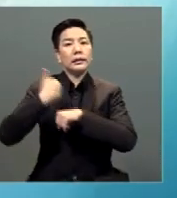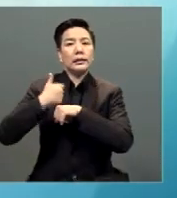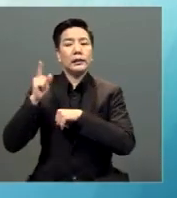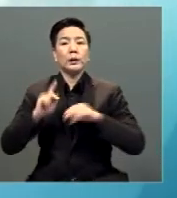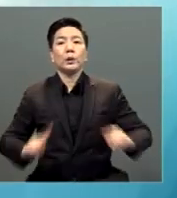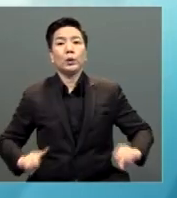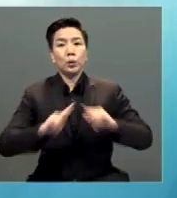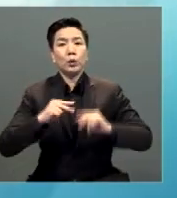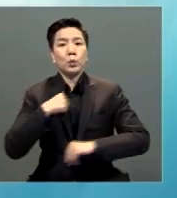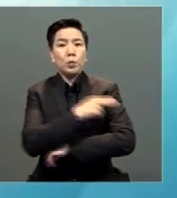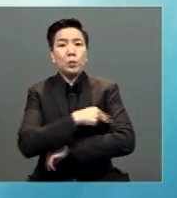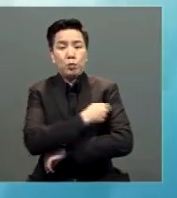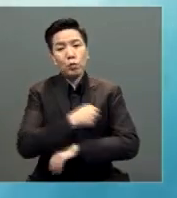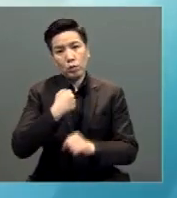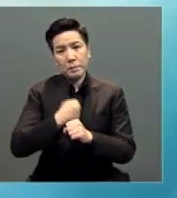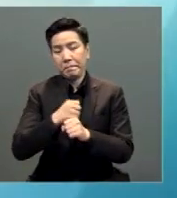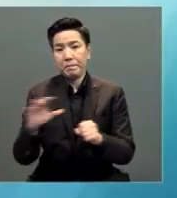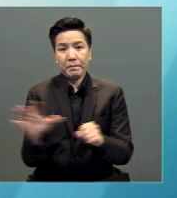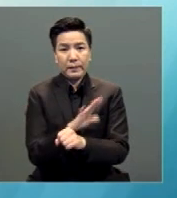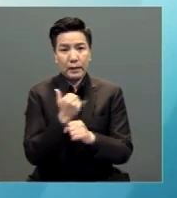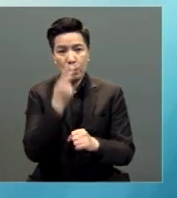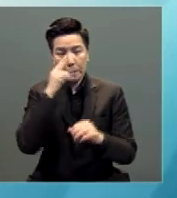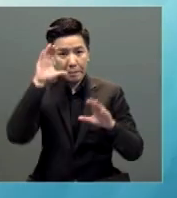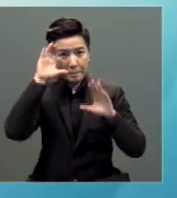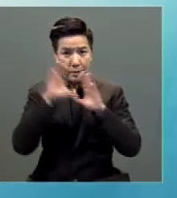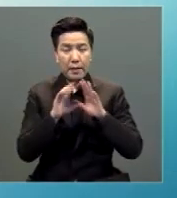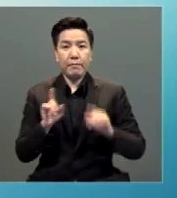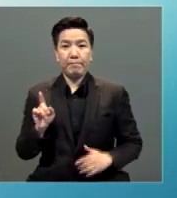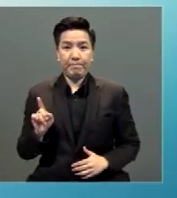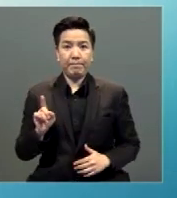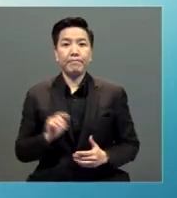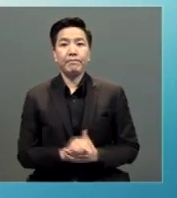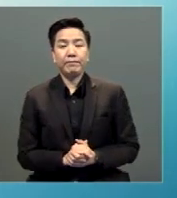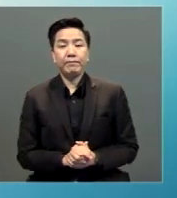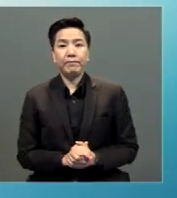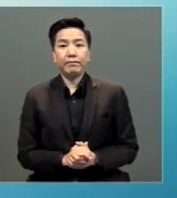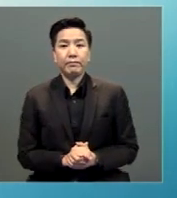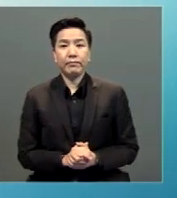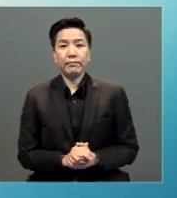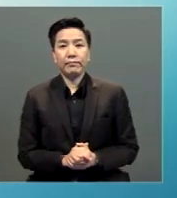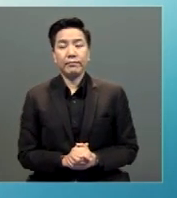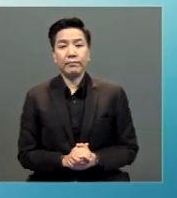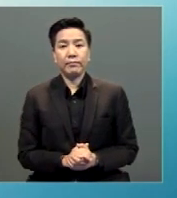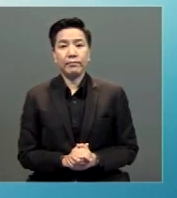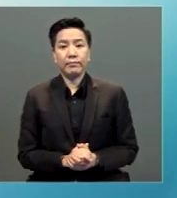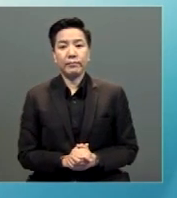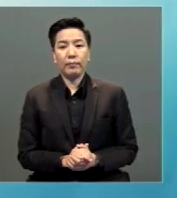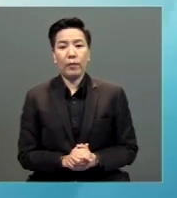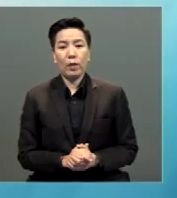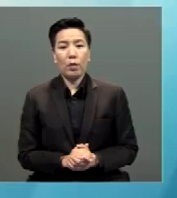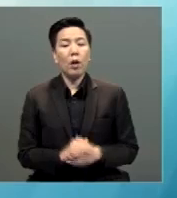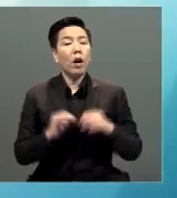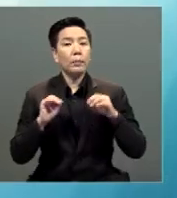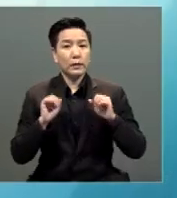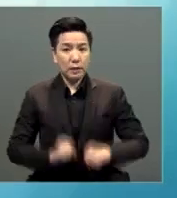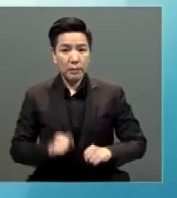ระทรวงสาธารณสุขก็ทำเต็มที่นะครับเพื่อจะให้ภาพนี้ออกมานะครับขณะเดียวกันศักยภาพของการตรว